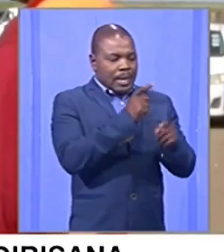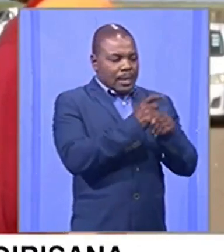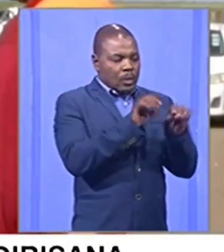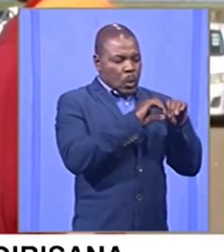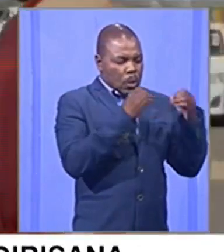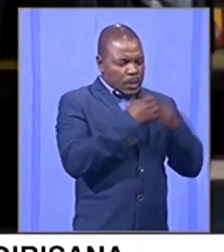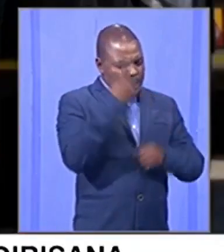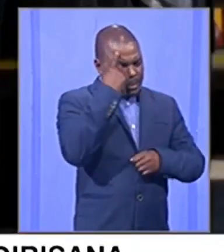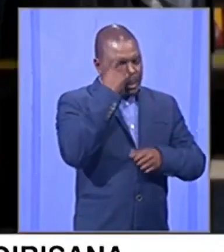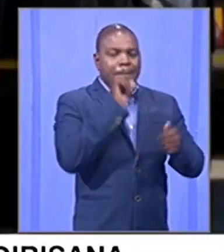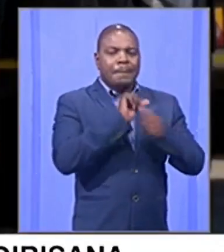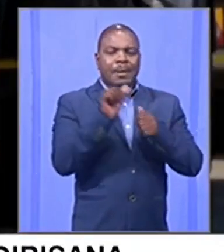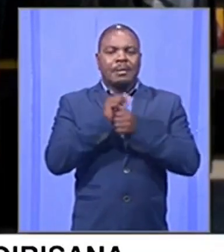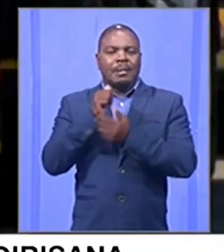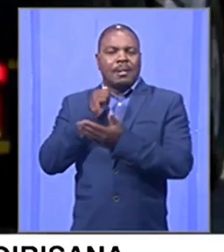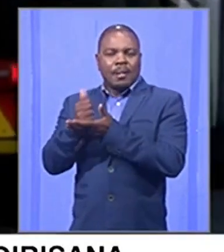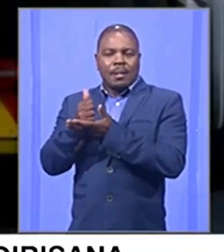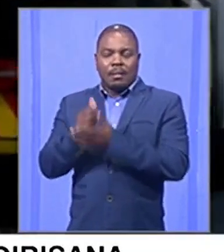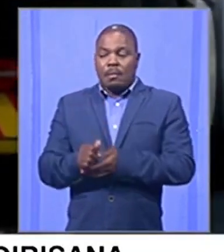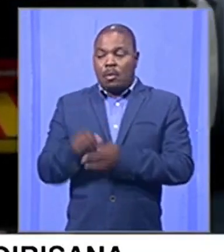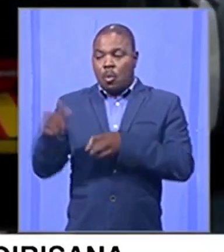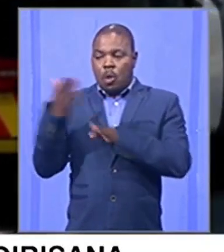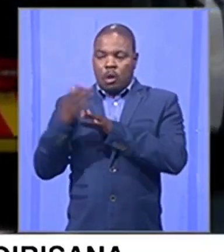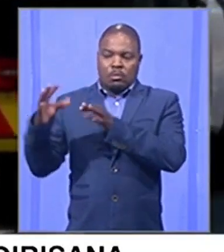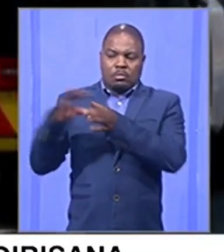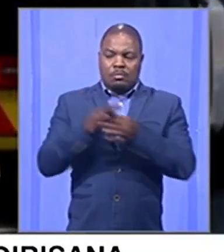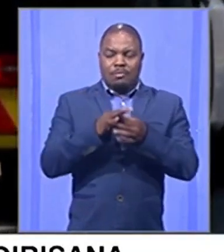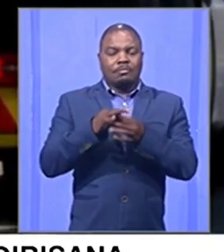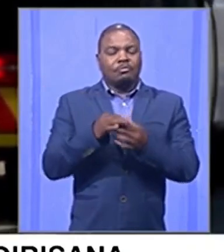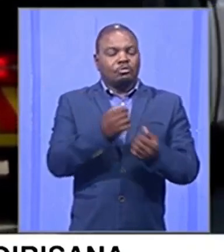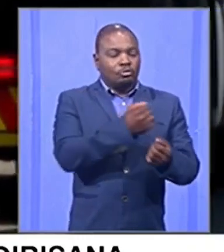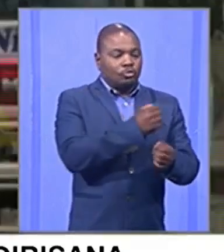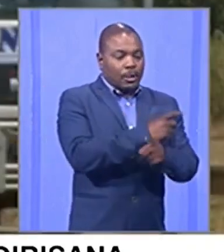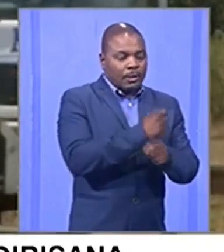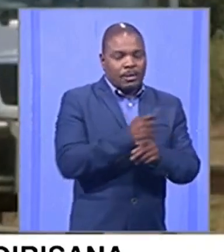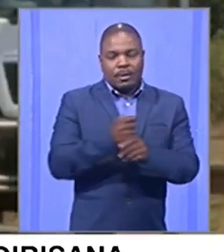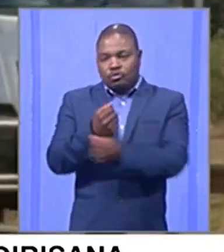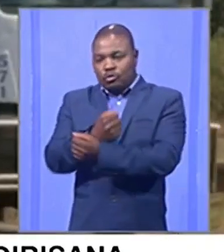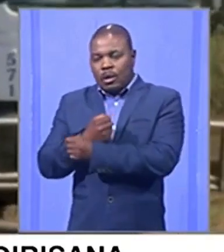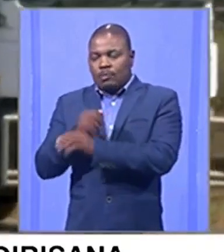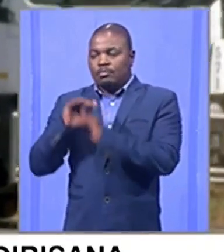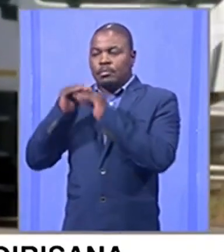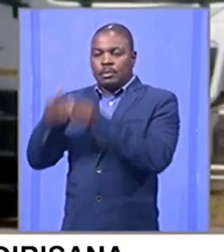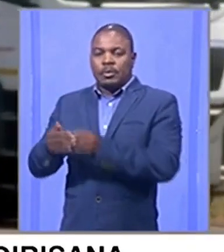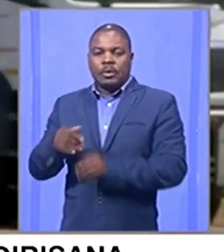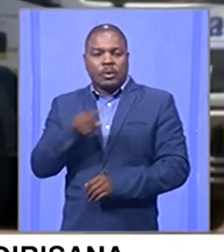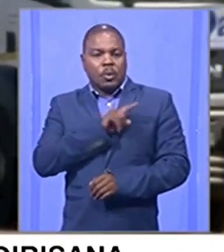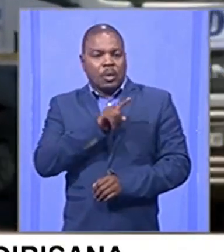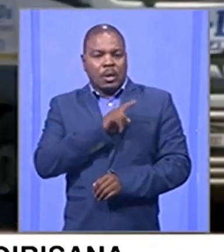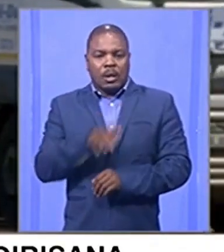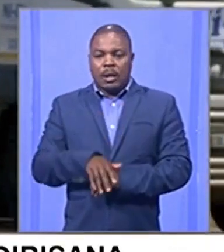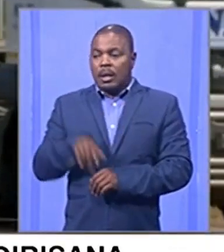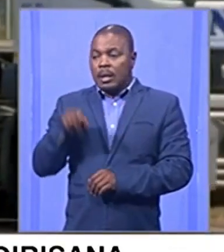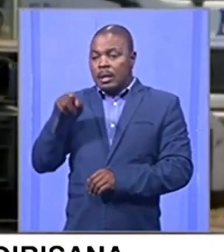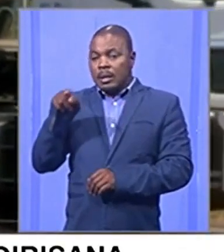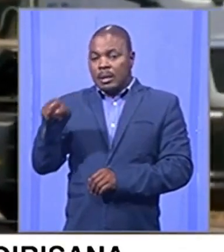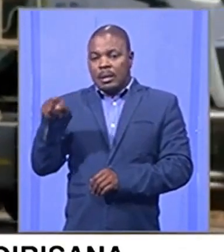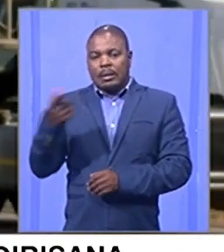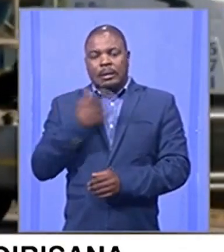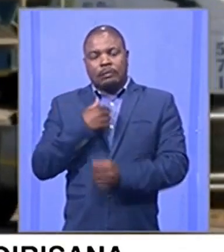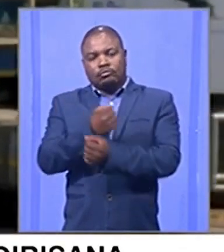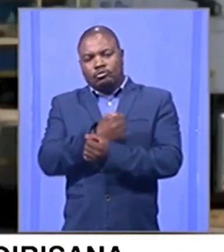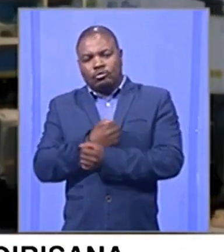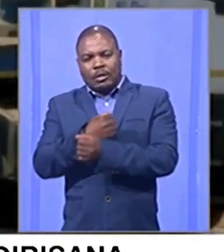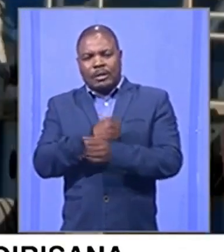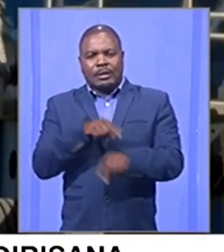tseye dikgato ba dirisana le bakgweetsi ba dilori e le go netefatsa tshireletsego ya bona fa ba tshogile kgotsa ba tlhaselwa bakgweetsi ba dilori ba kgweetsa